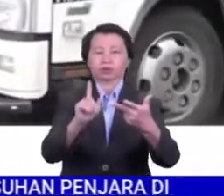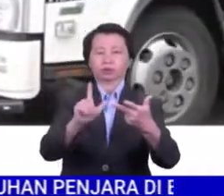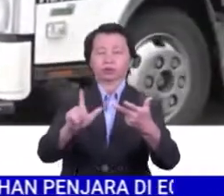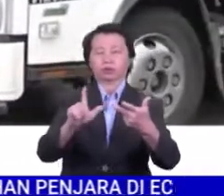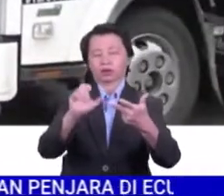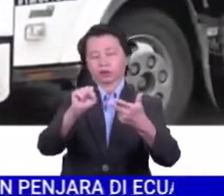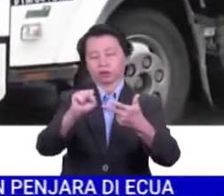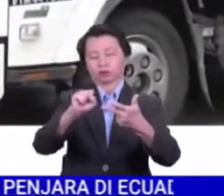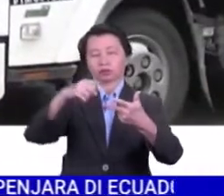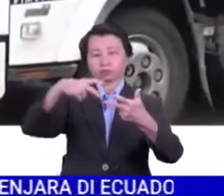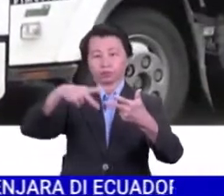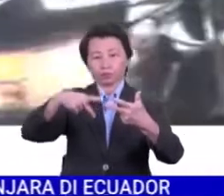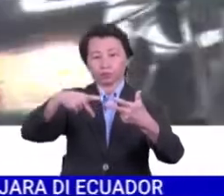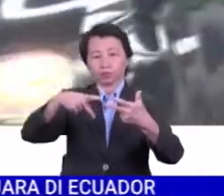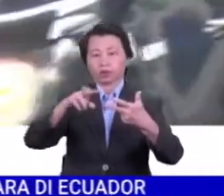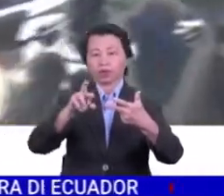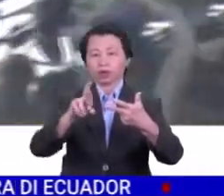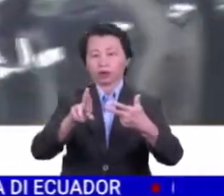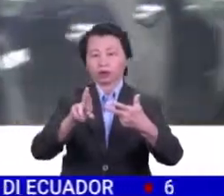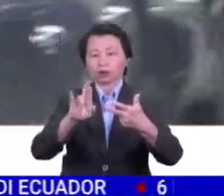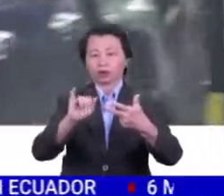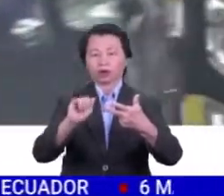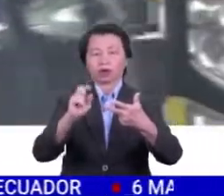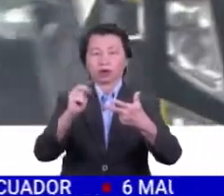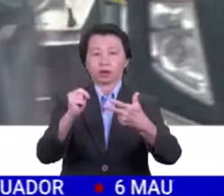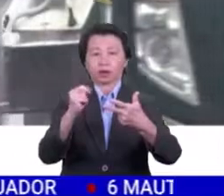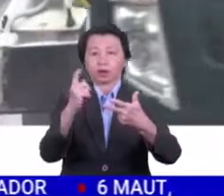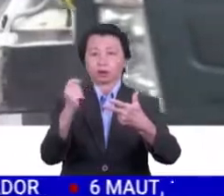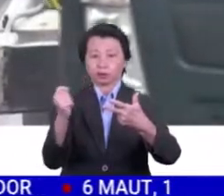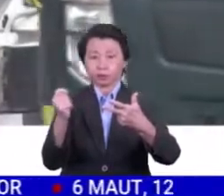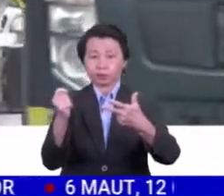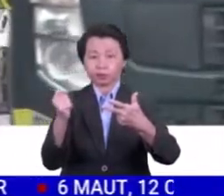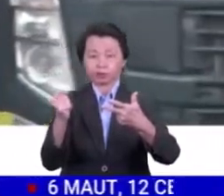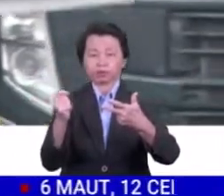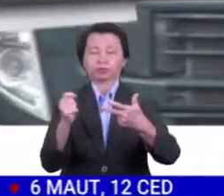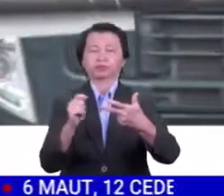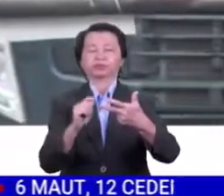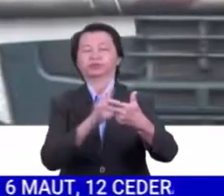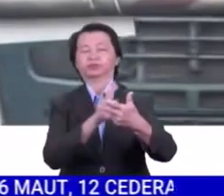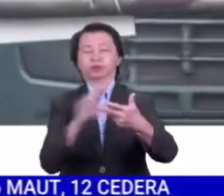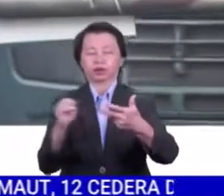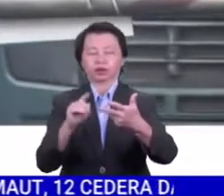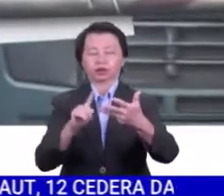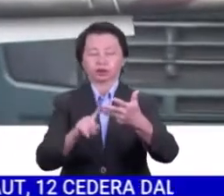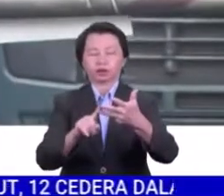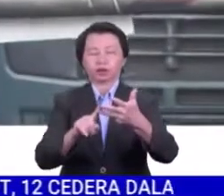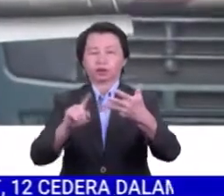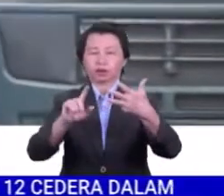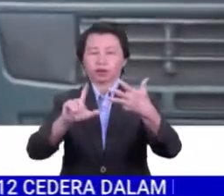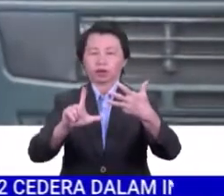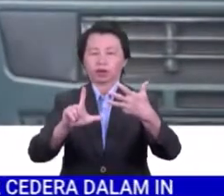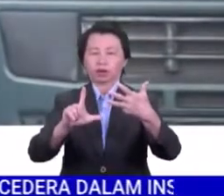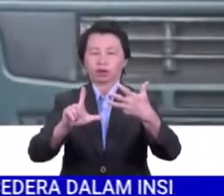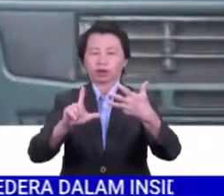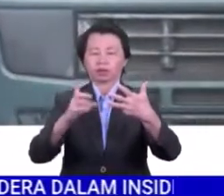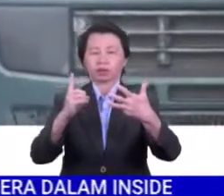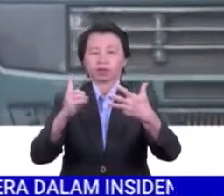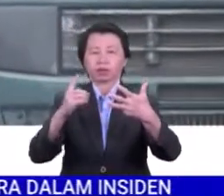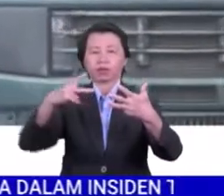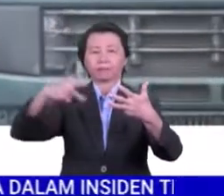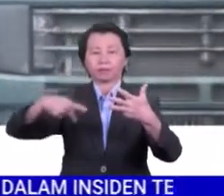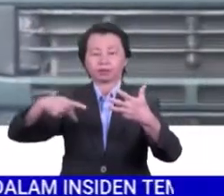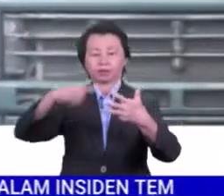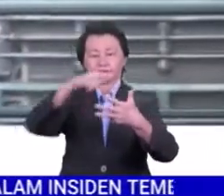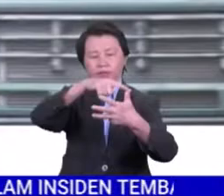senang berhad yang menguruskan lebuhraya skim penyuraian trafik Kuala Lumpur Barat dan lingkaran Trans kota Sin berahad yang